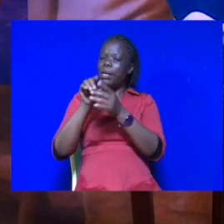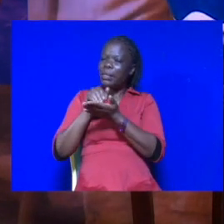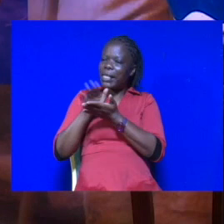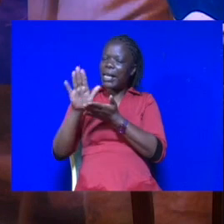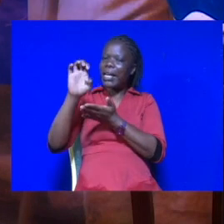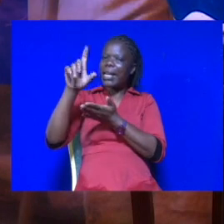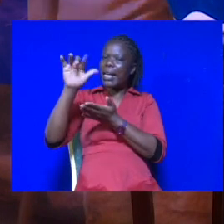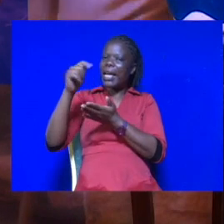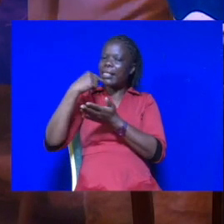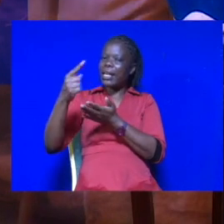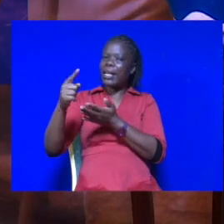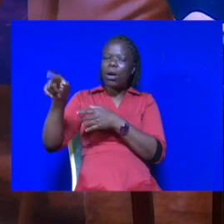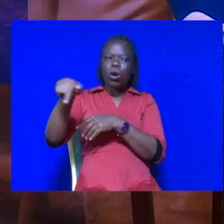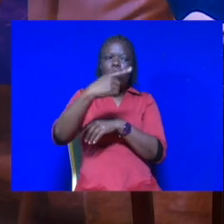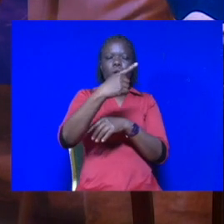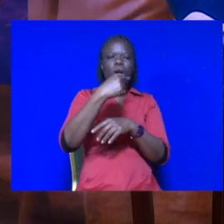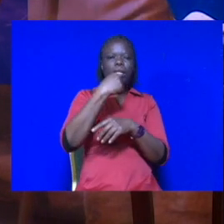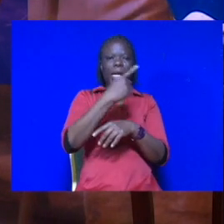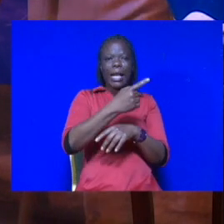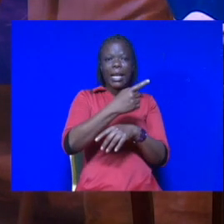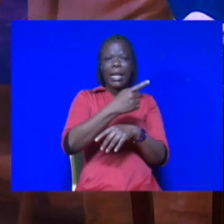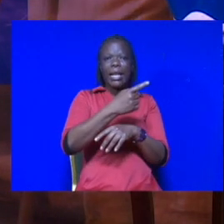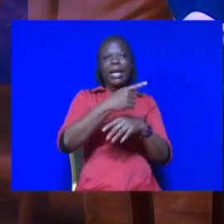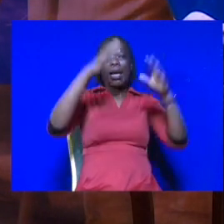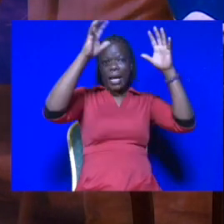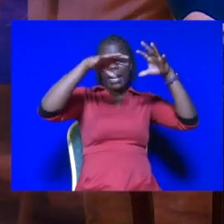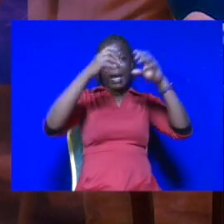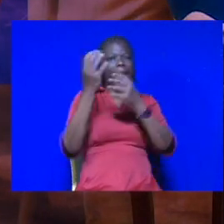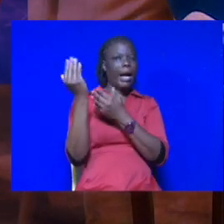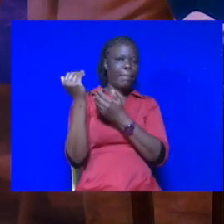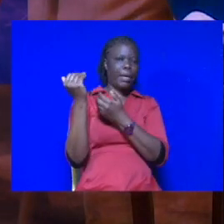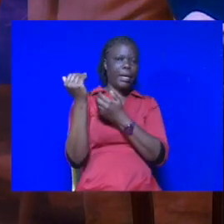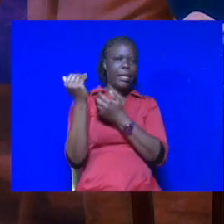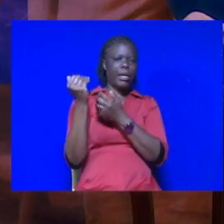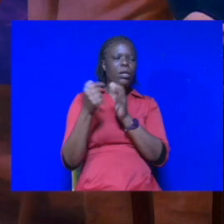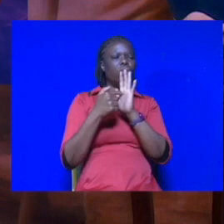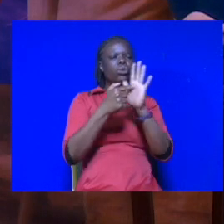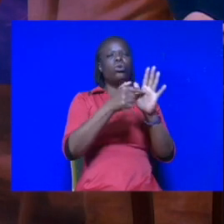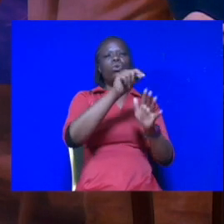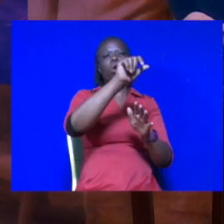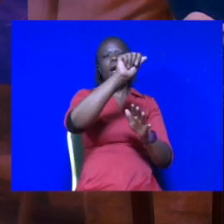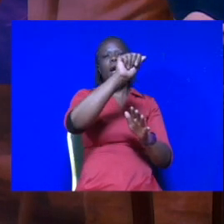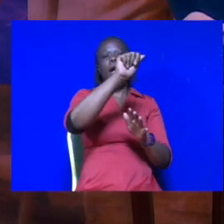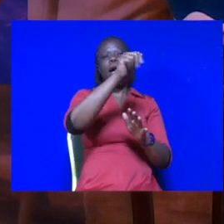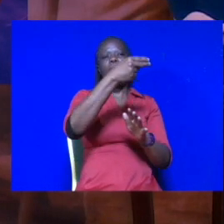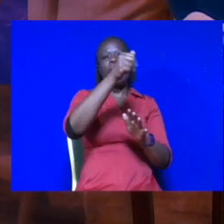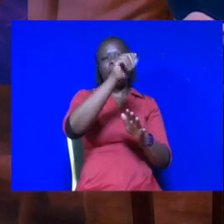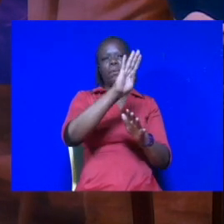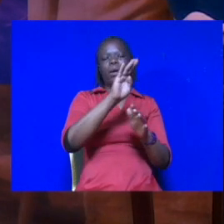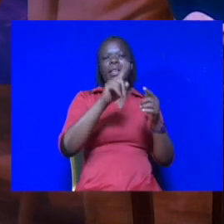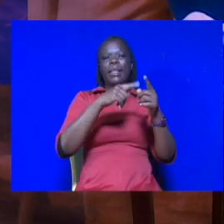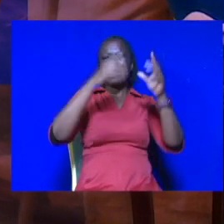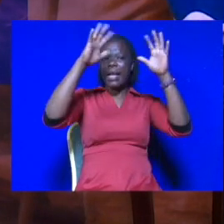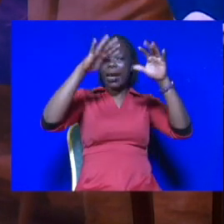imetosha. Nendu ambie mvua itanyesha. Enendu kajionyeshe kwa Ahabu. Nami nitaleta